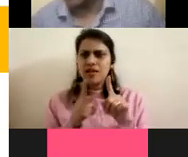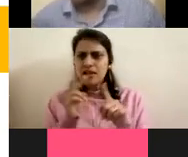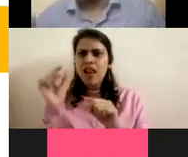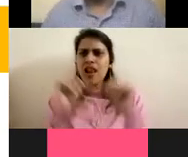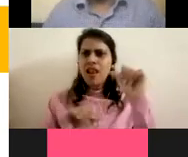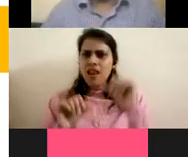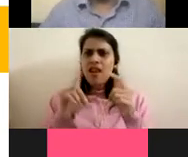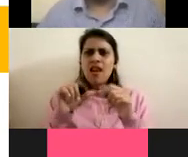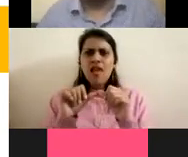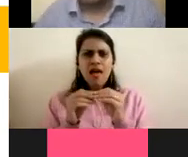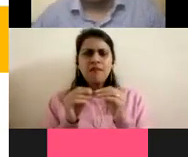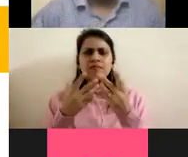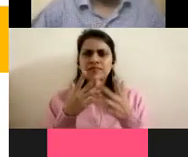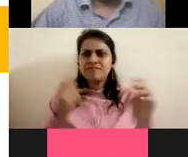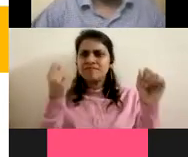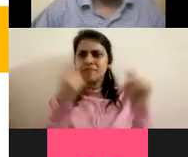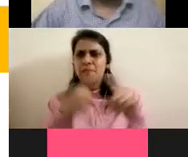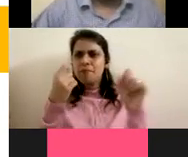ऑटिज्म को प्रोवाइड किया, डेफ में,